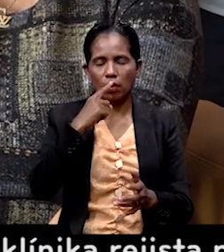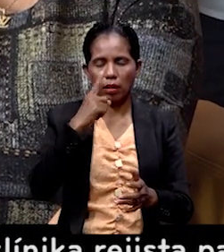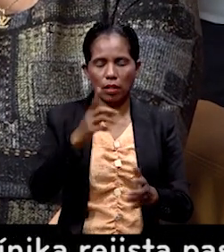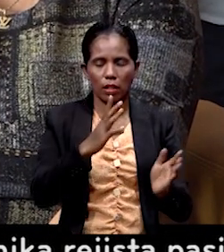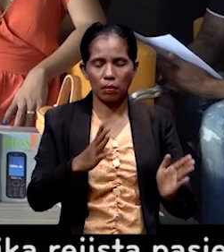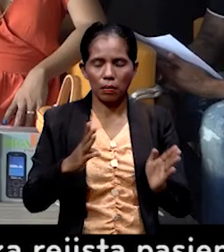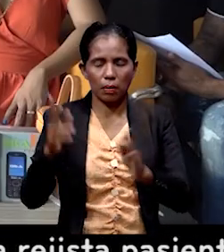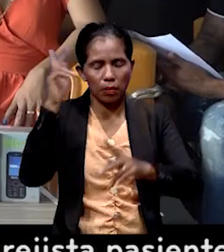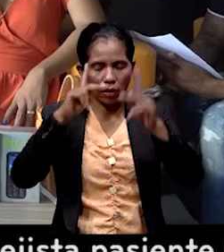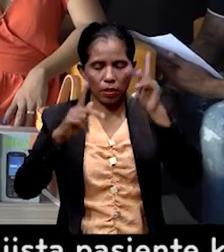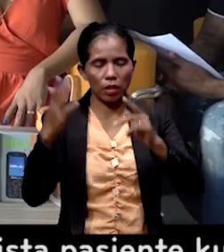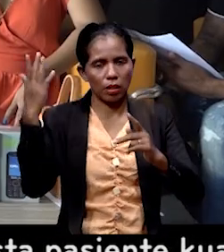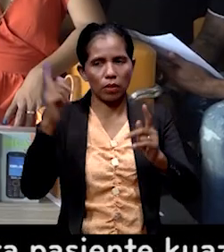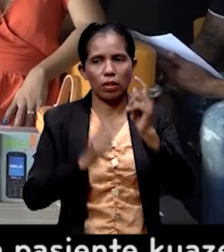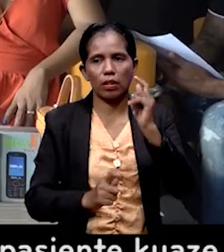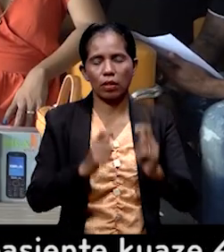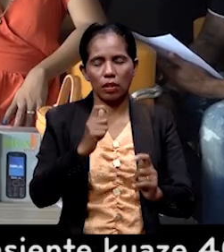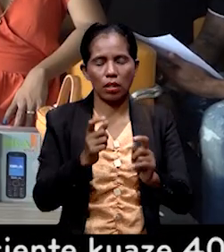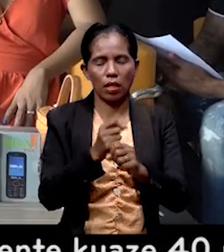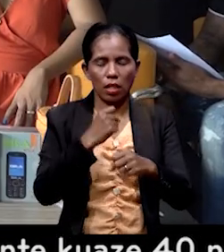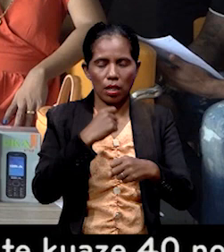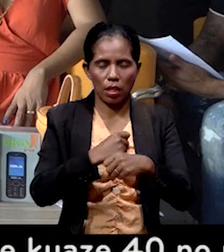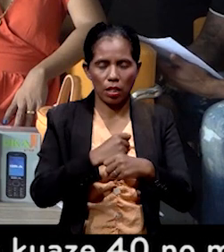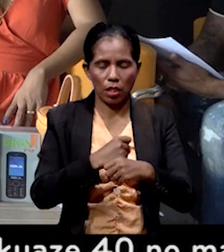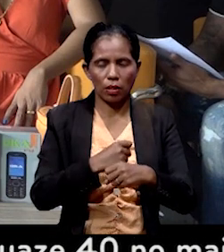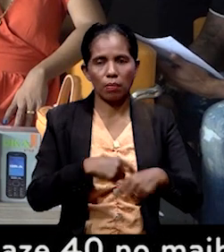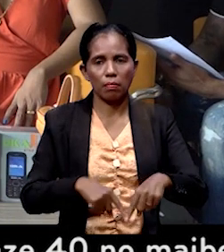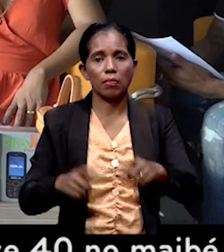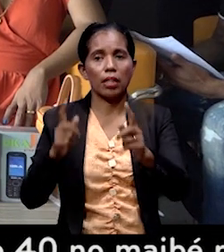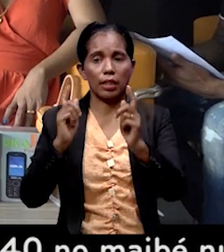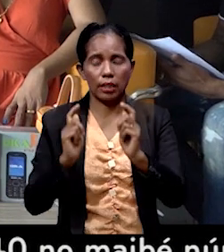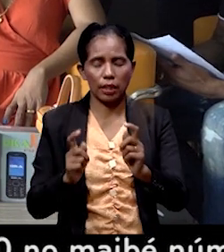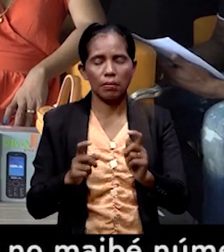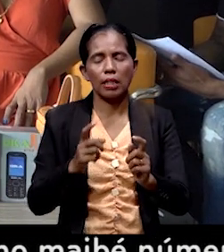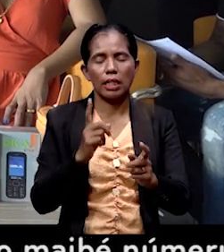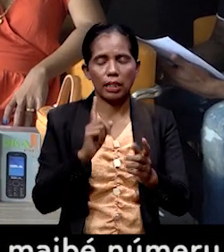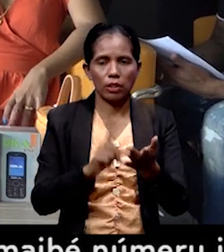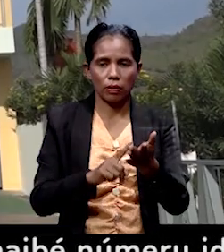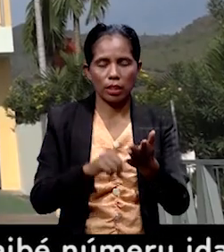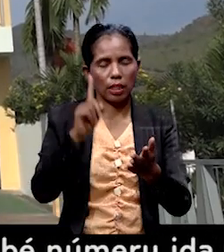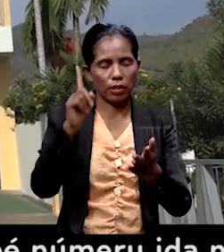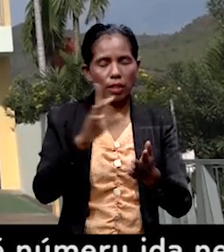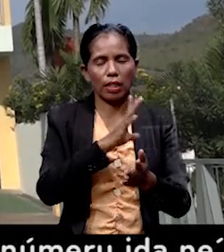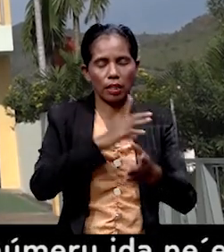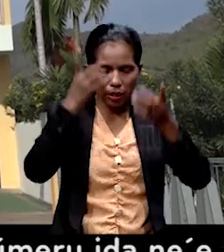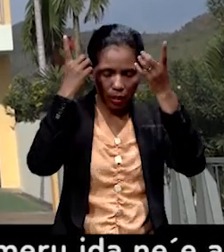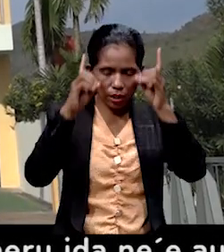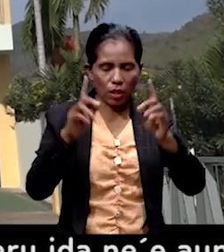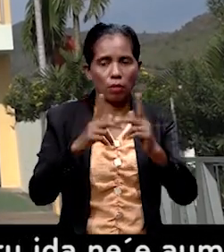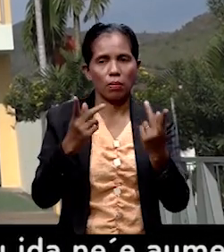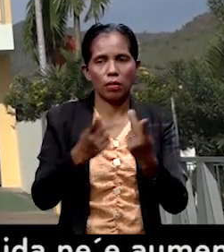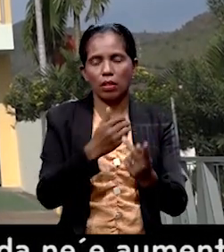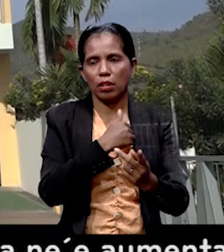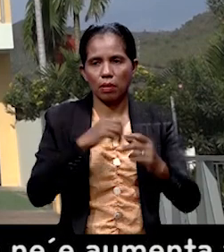ba kasu ne iya ona tribunal no halo ona julgamento dala ida ho di hein desizau nune companhia refere sidak bele